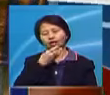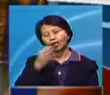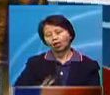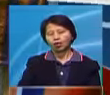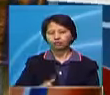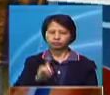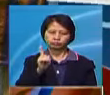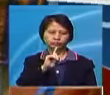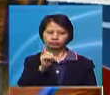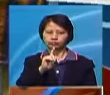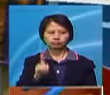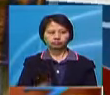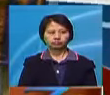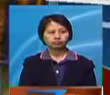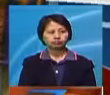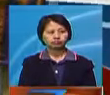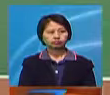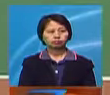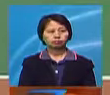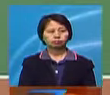lewa.